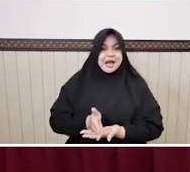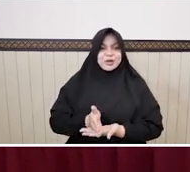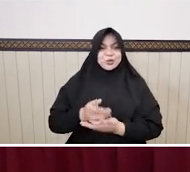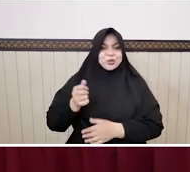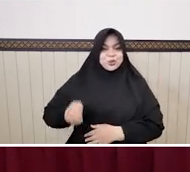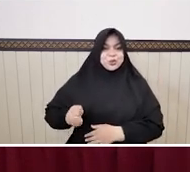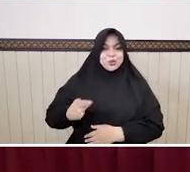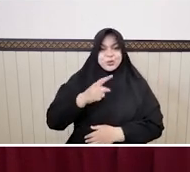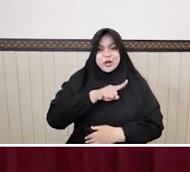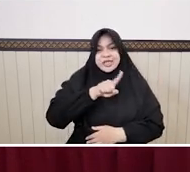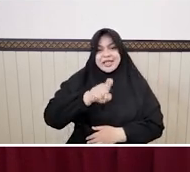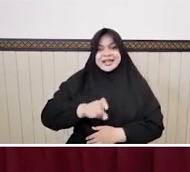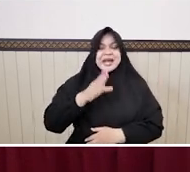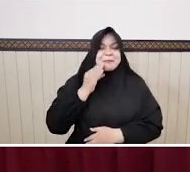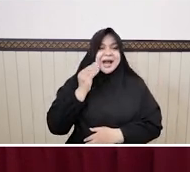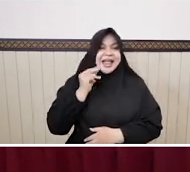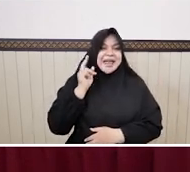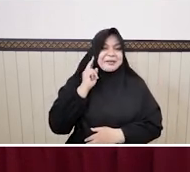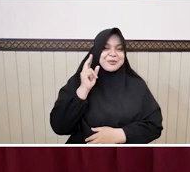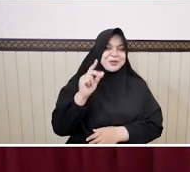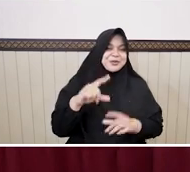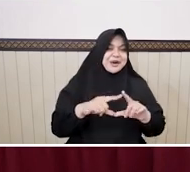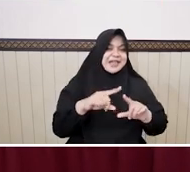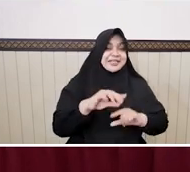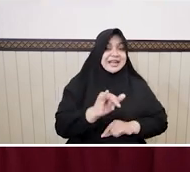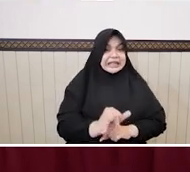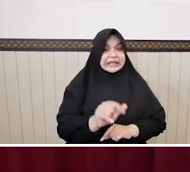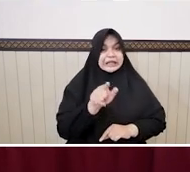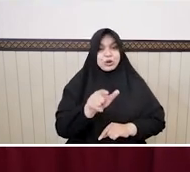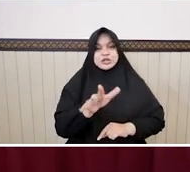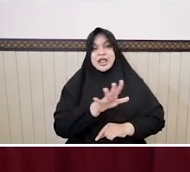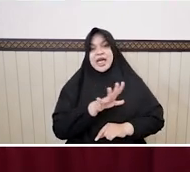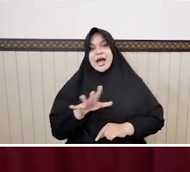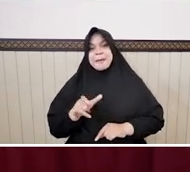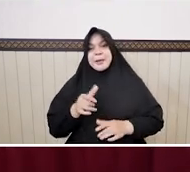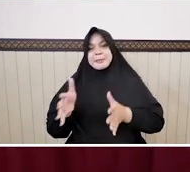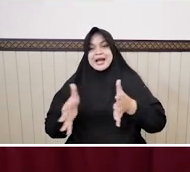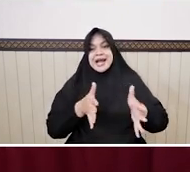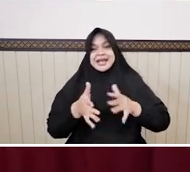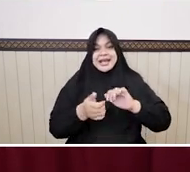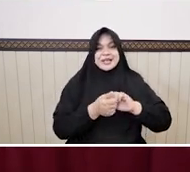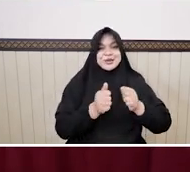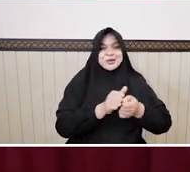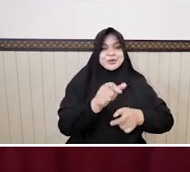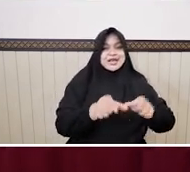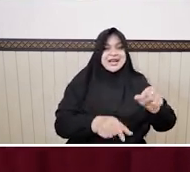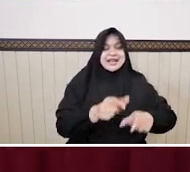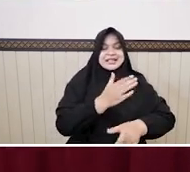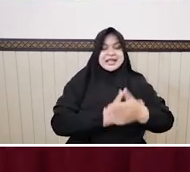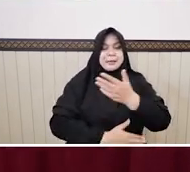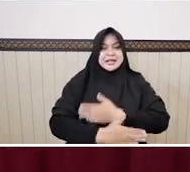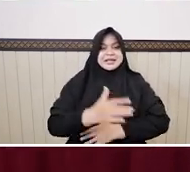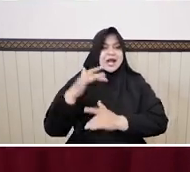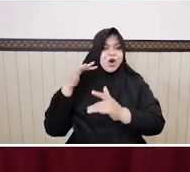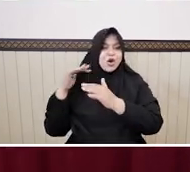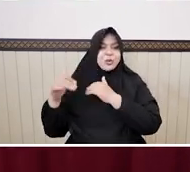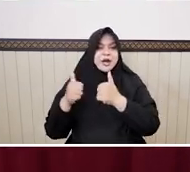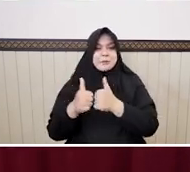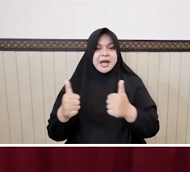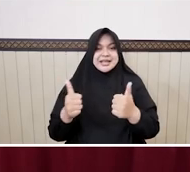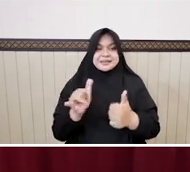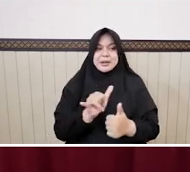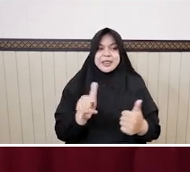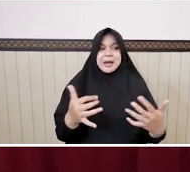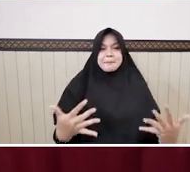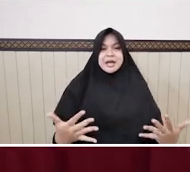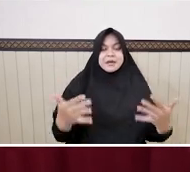kita tanyakan pengalamannya berarti kalau selama ini menangani kasus penyandang disabilitas ya akomodasi yang layaknya